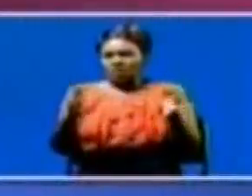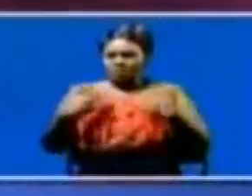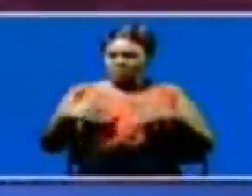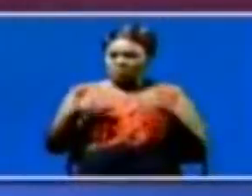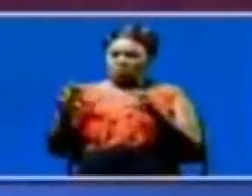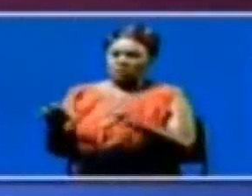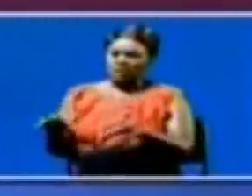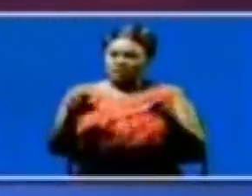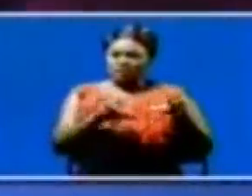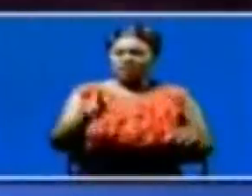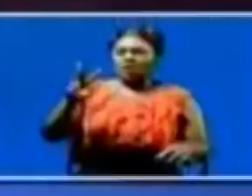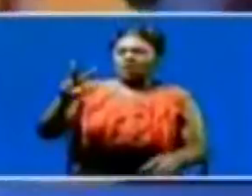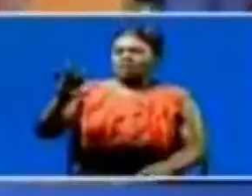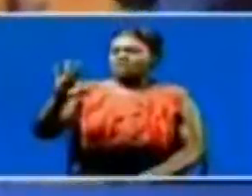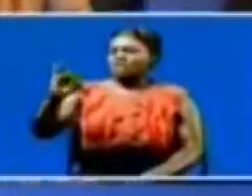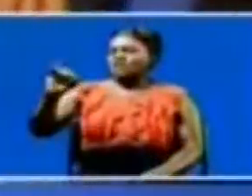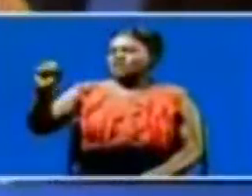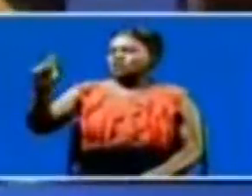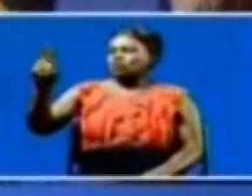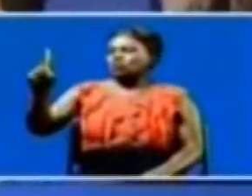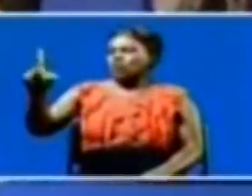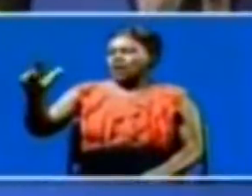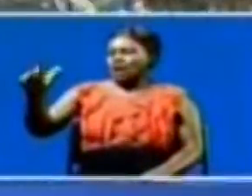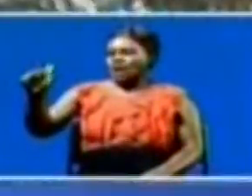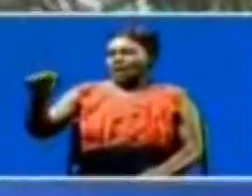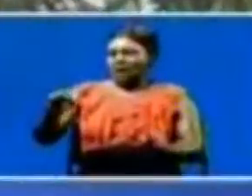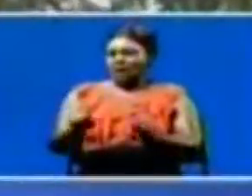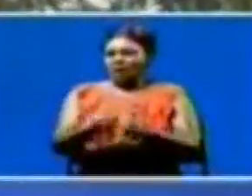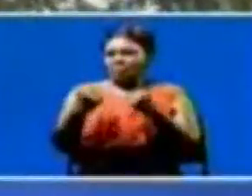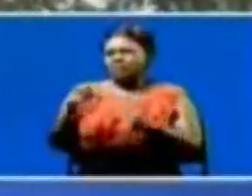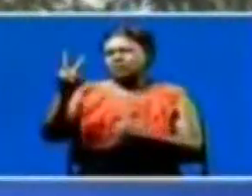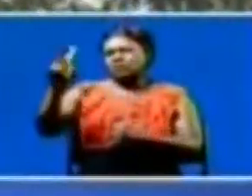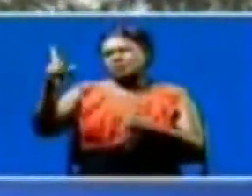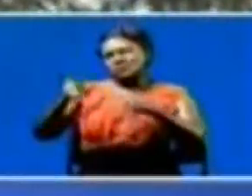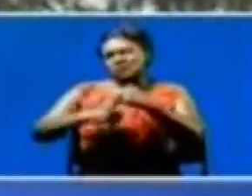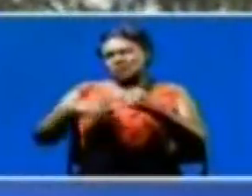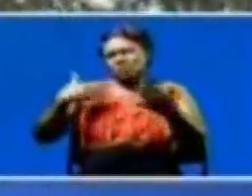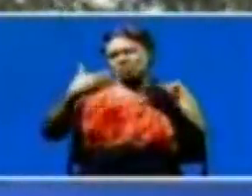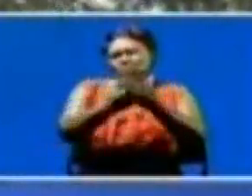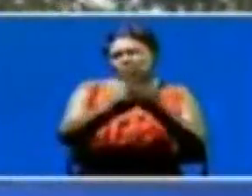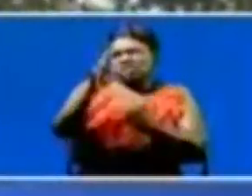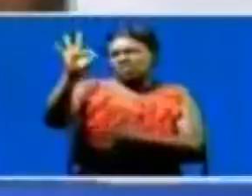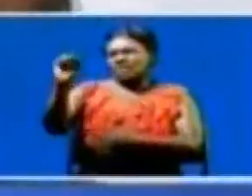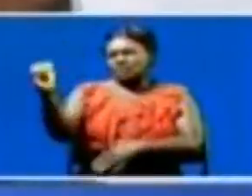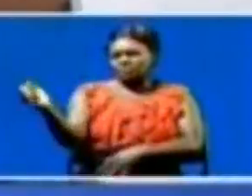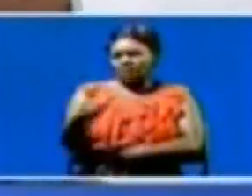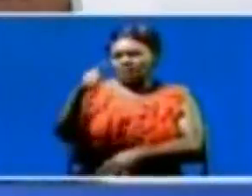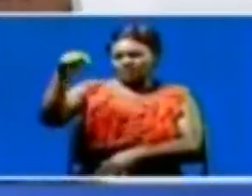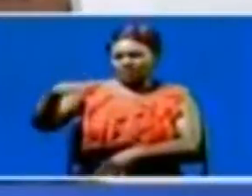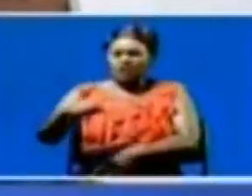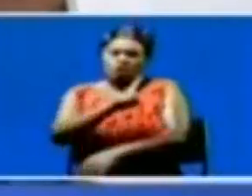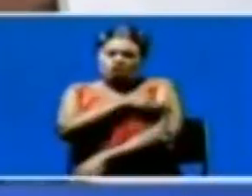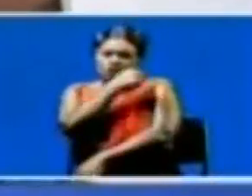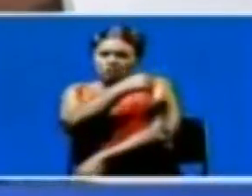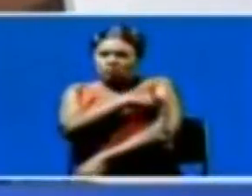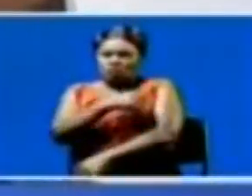wana ugonjwa ya fistula. Kampeni hiyo itafanyika kuanzia tarehe 26 hadi 30 mwezi huu katika hospitali